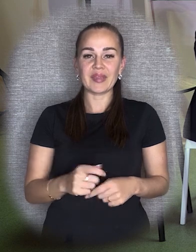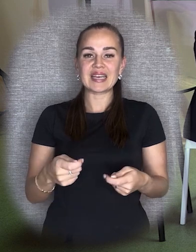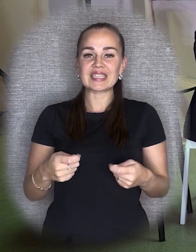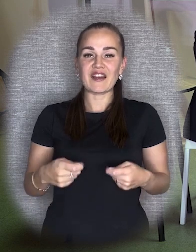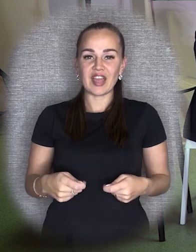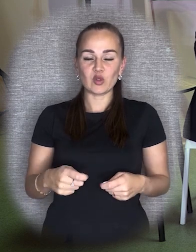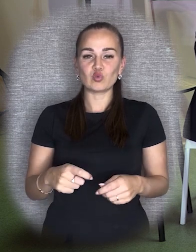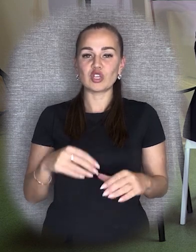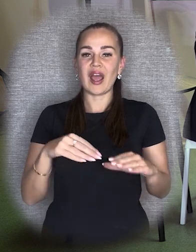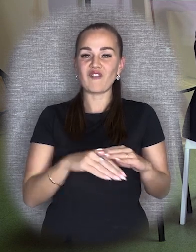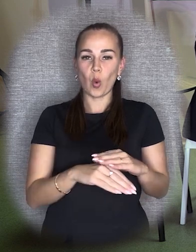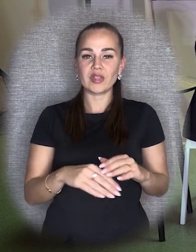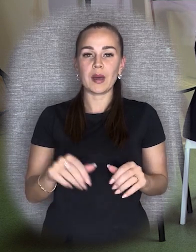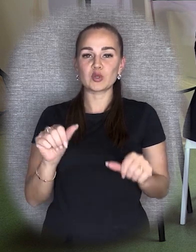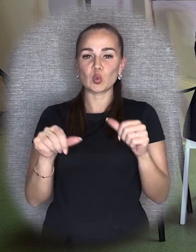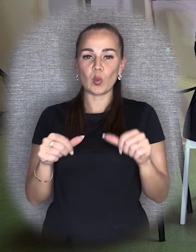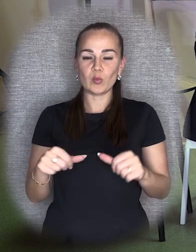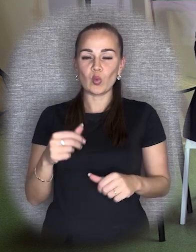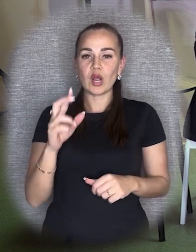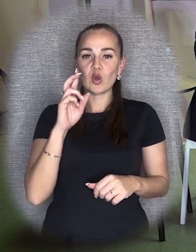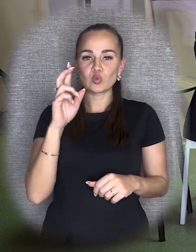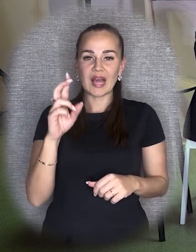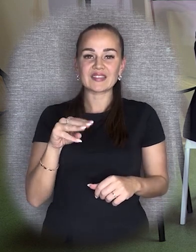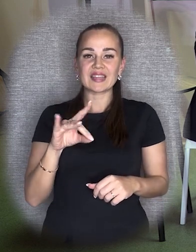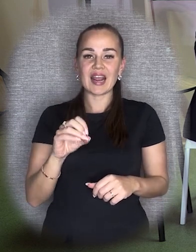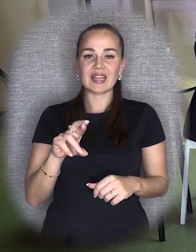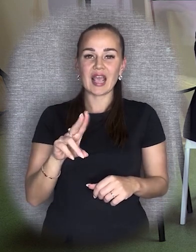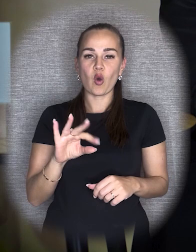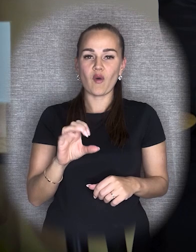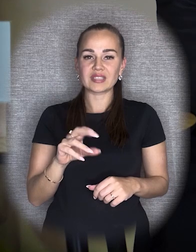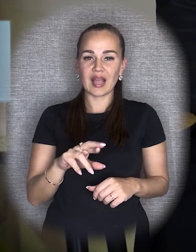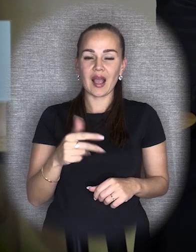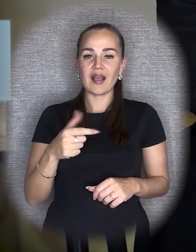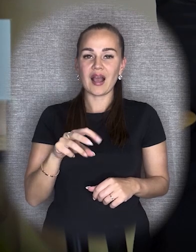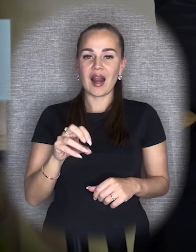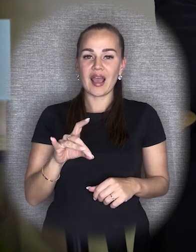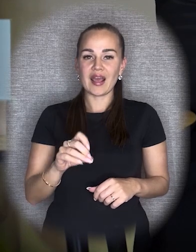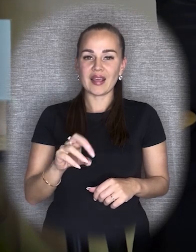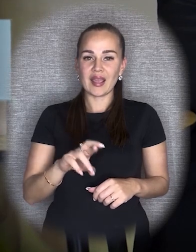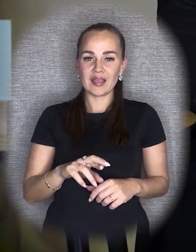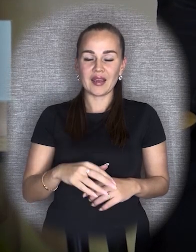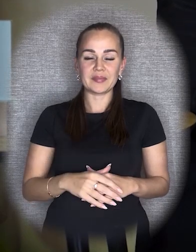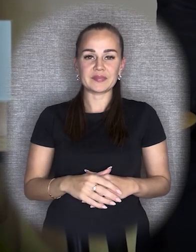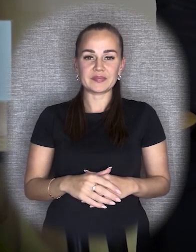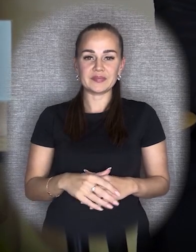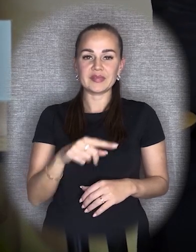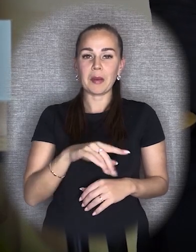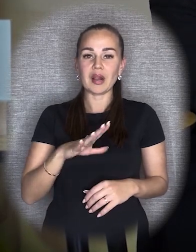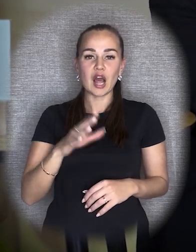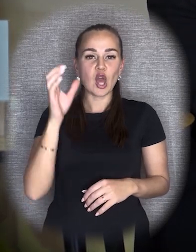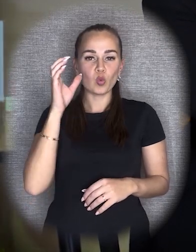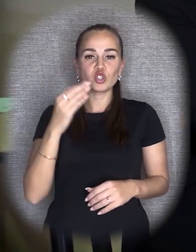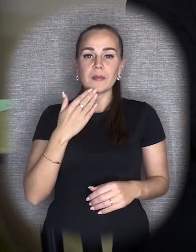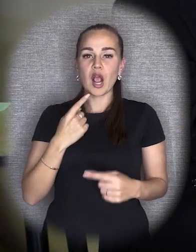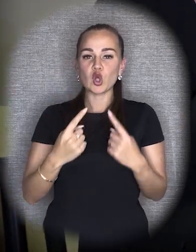заведующая фондом скульптуры Государственной Третьяковской галереи. Ирина была научным консультантом этого